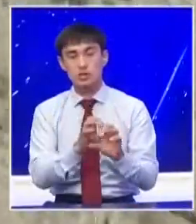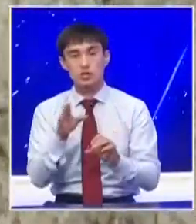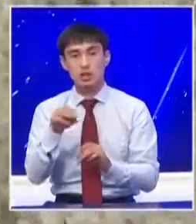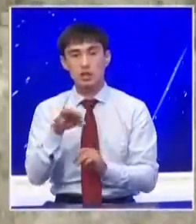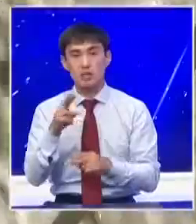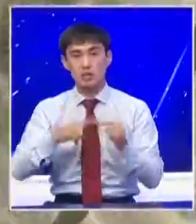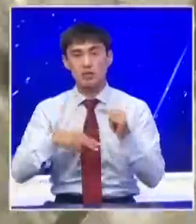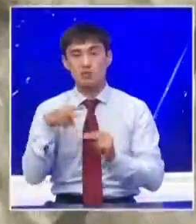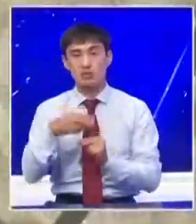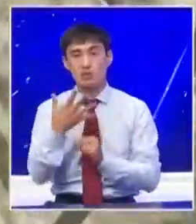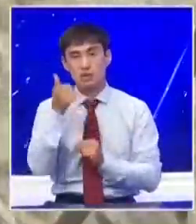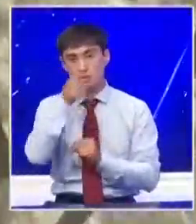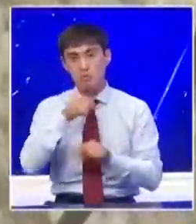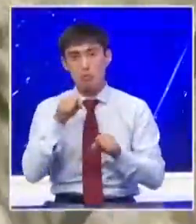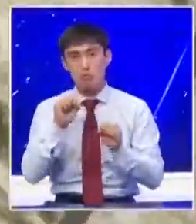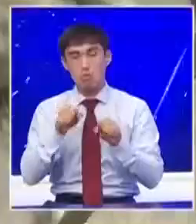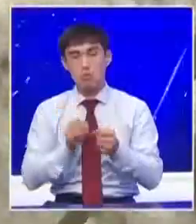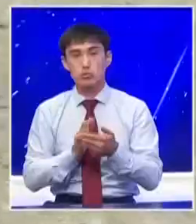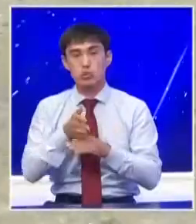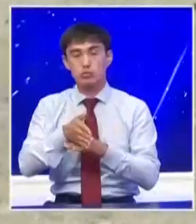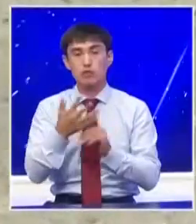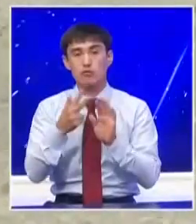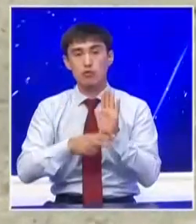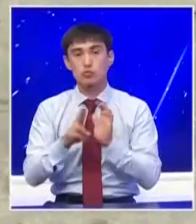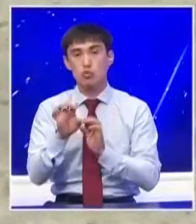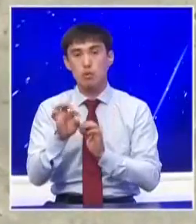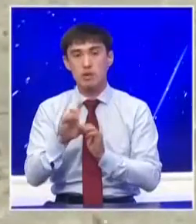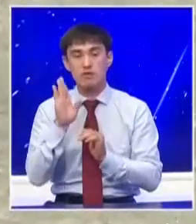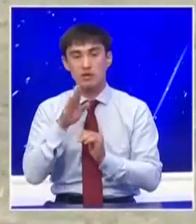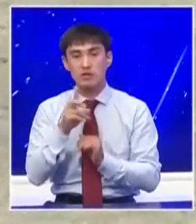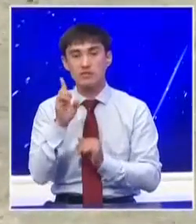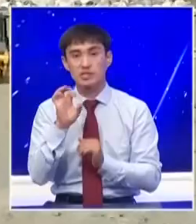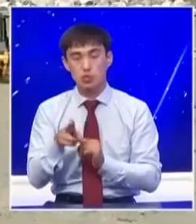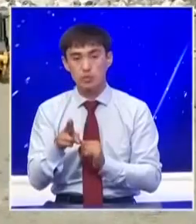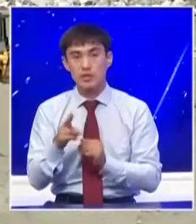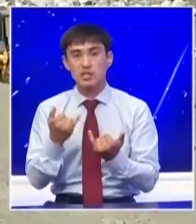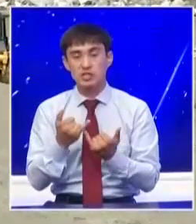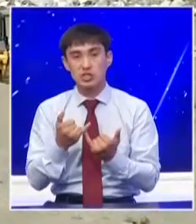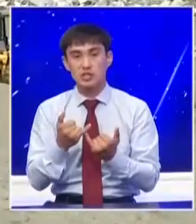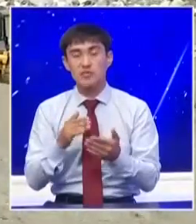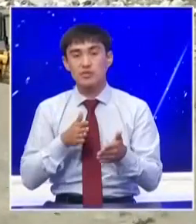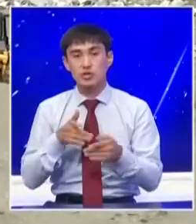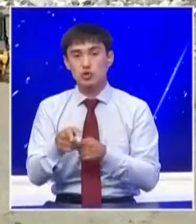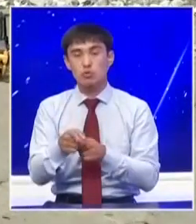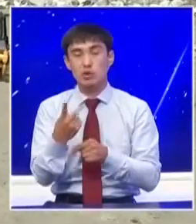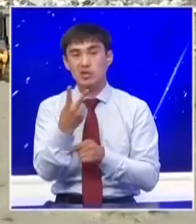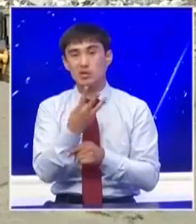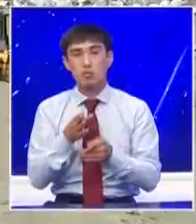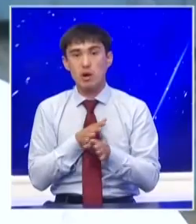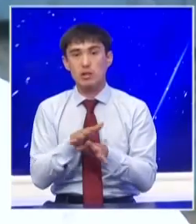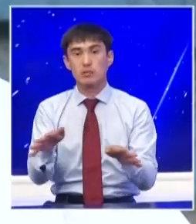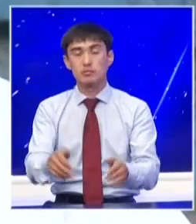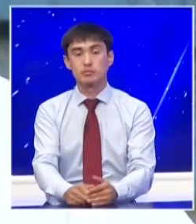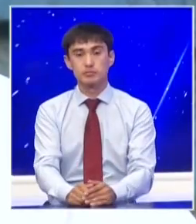построенное в 2005 может принимать и пропускать 80 кубометров воды в секунду Однако сейчас она течет по трем каналам